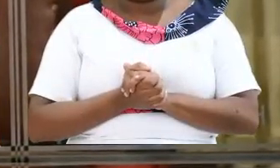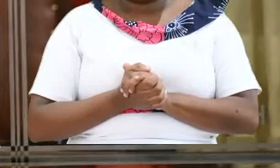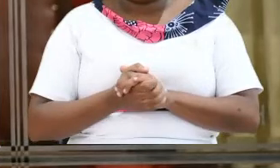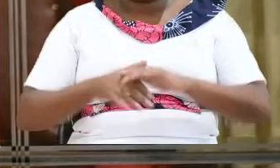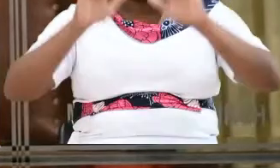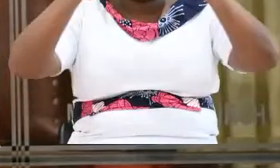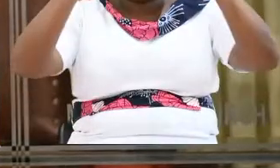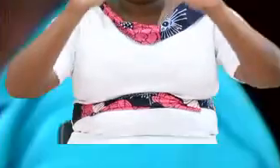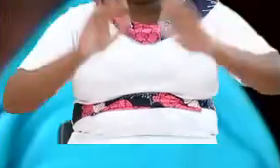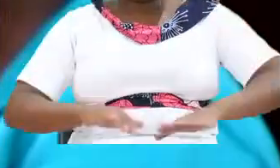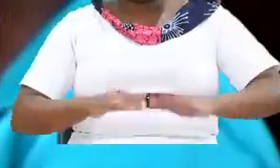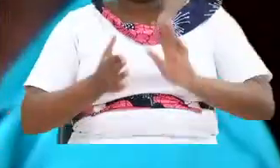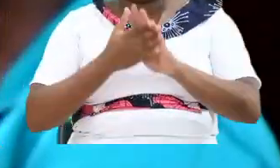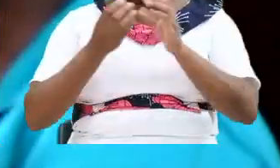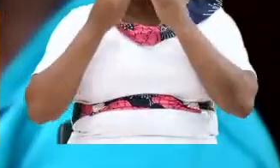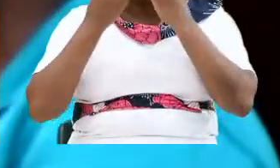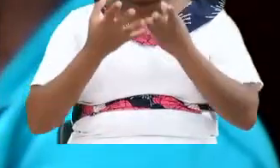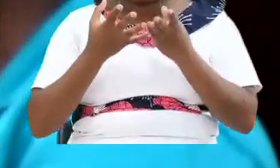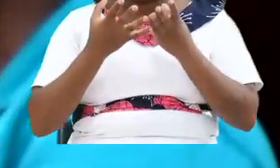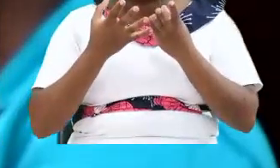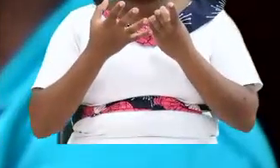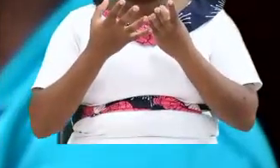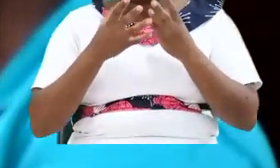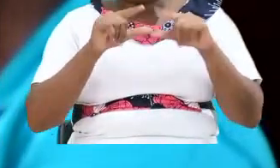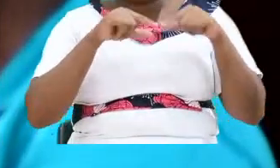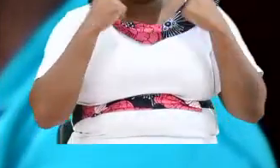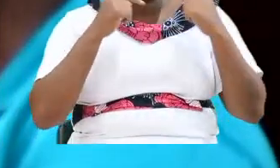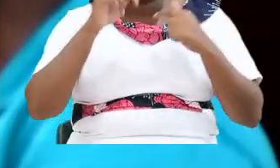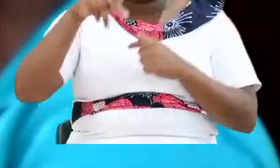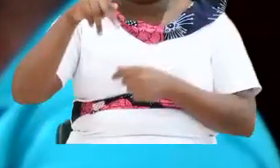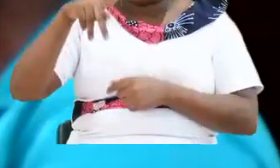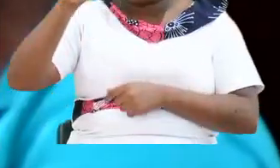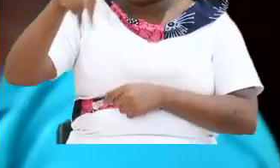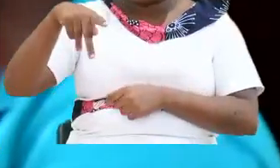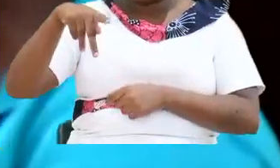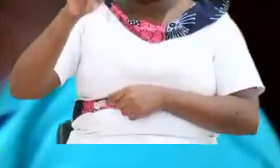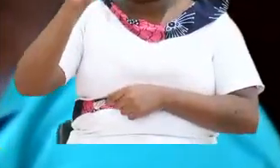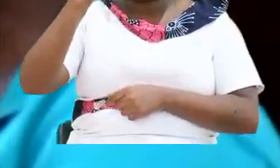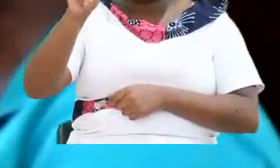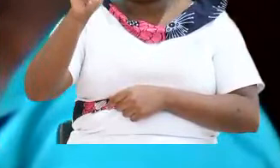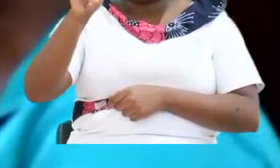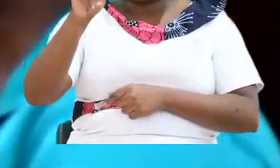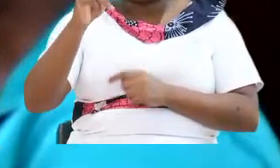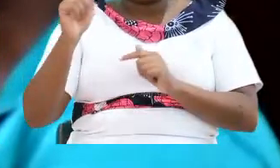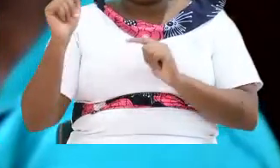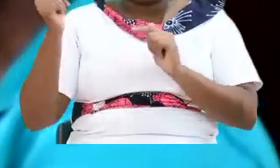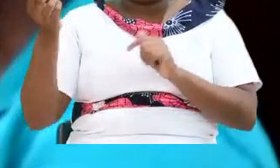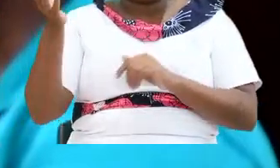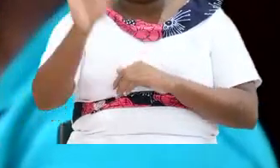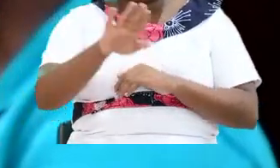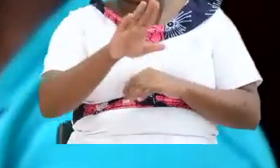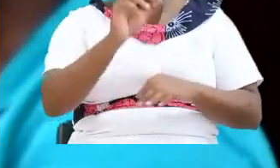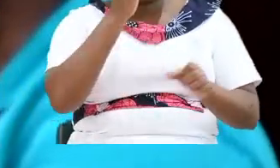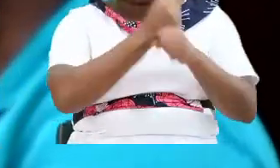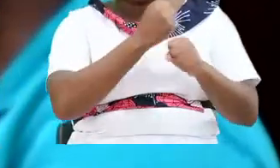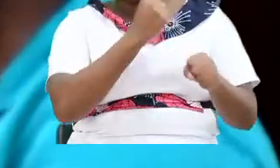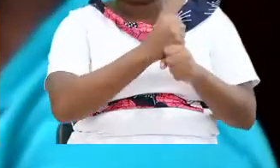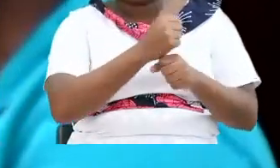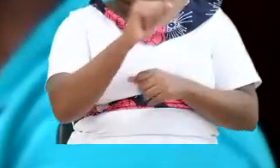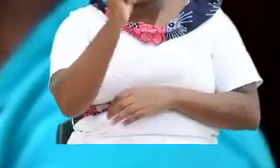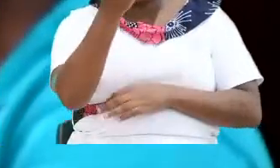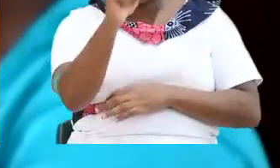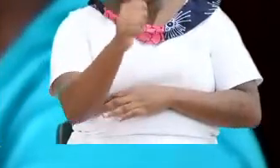vizuri pia kuwajulisha ya kwamba mchungaji Reverend PK hajaweza kurejea mahali